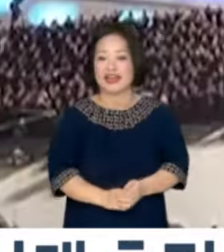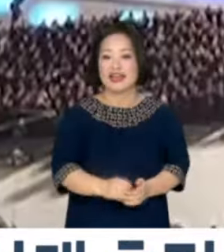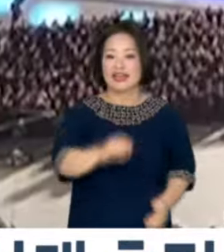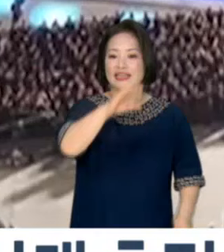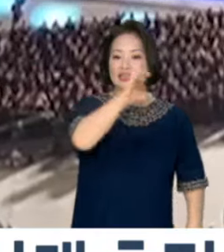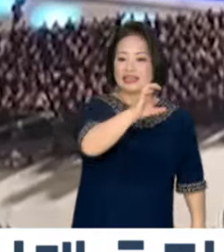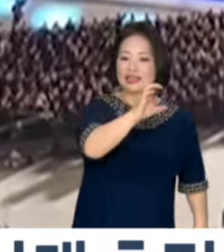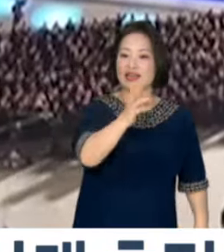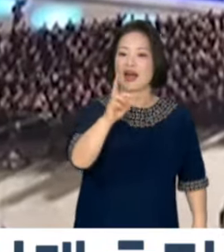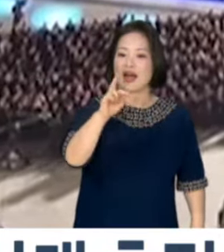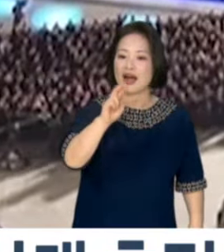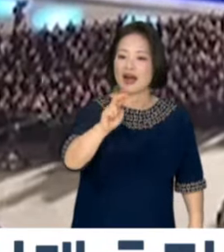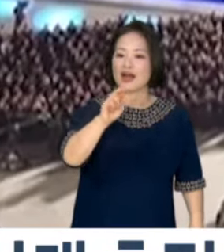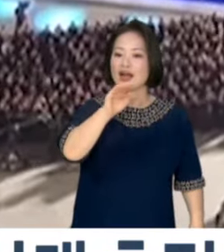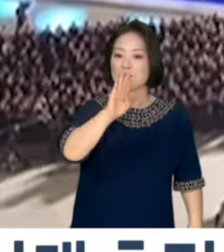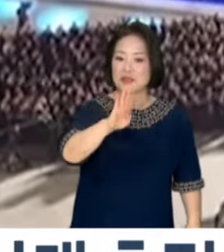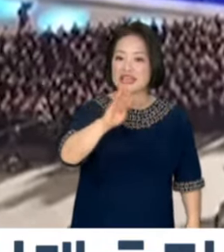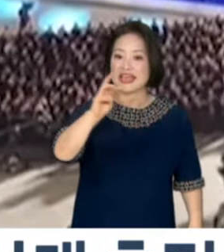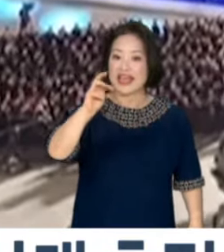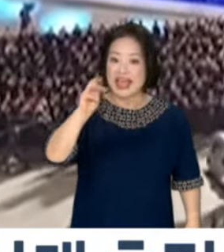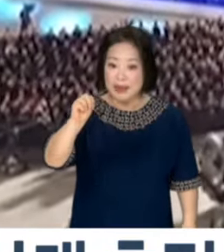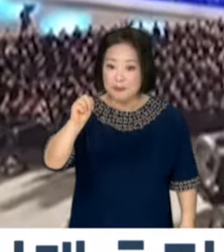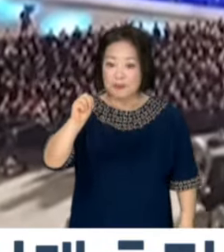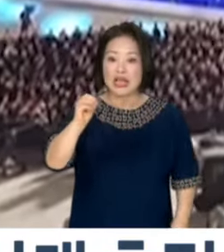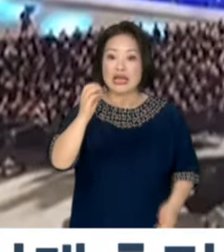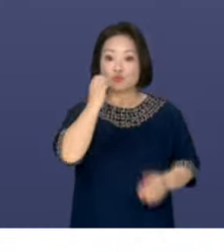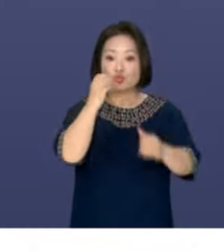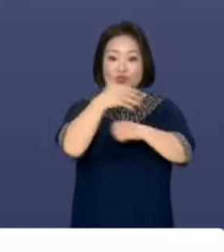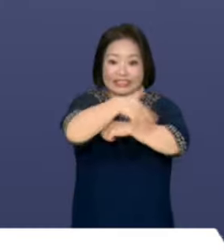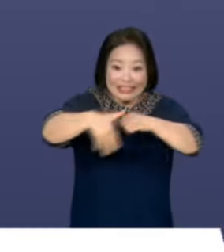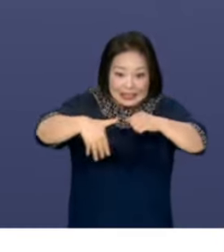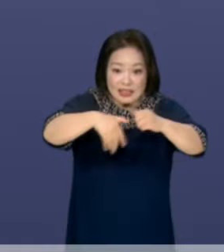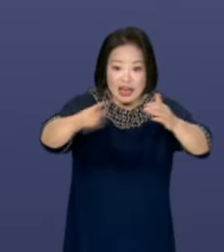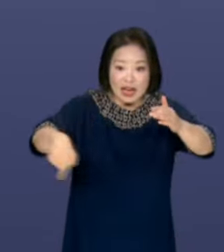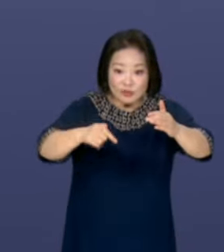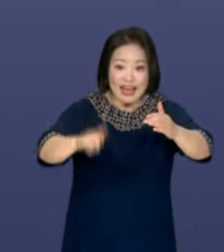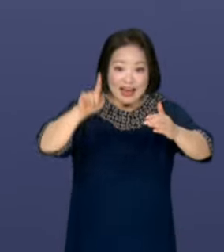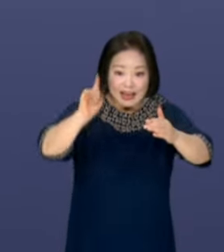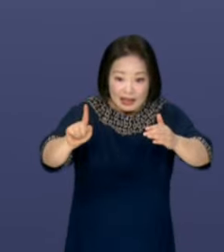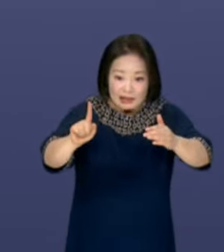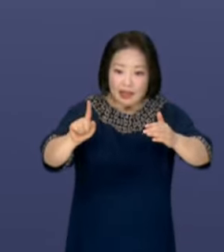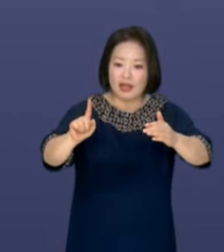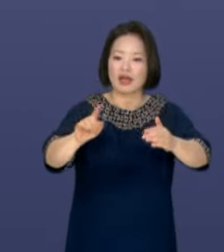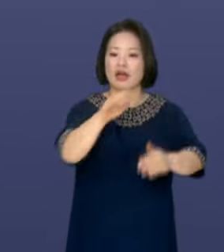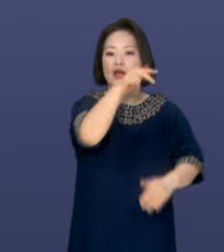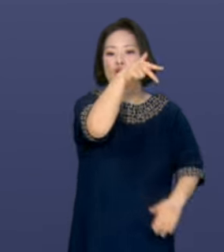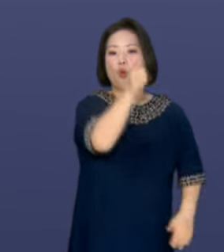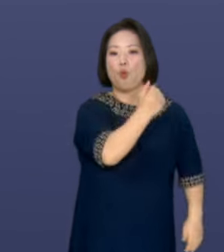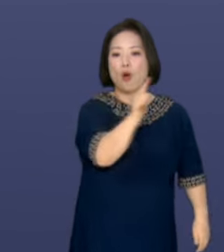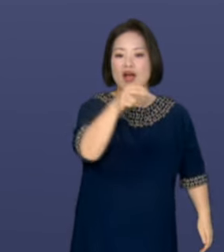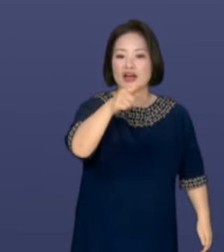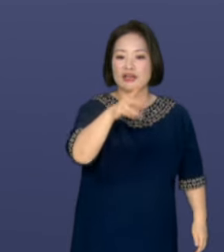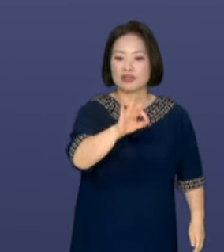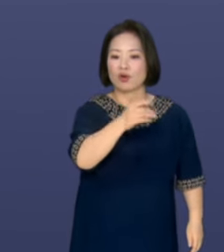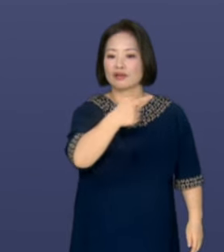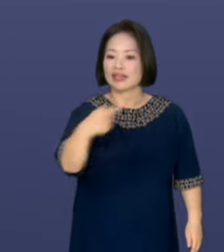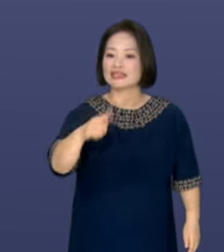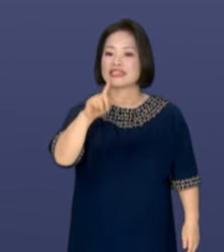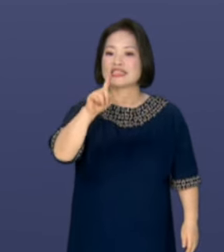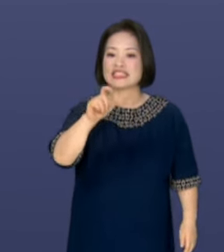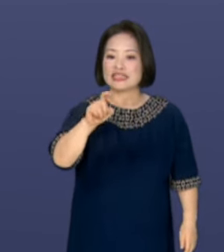하나인 화성 11 라형 발사대로 보입니다. 사거리는 300km 정도인데 수도권을